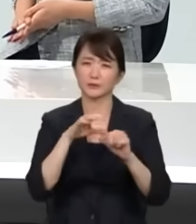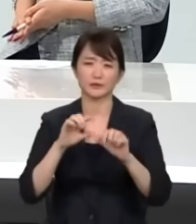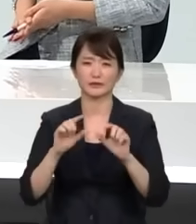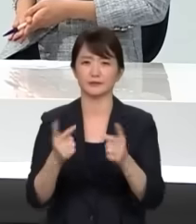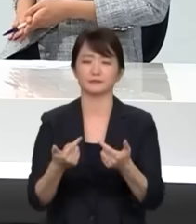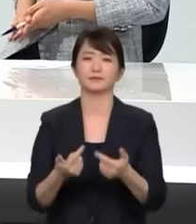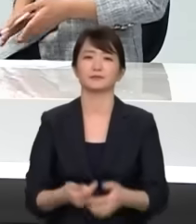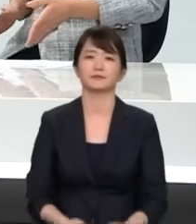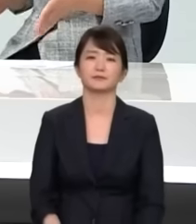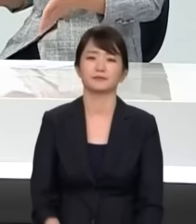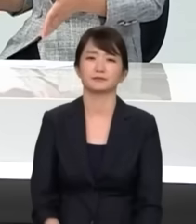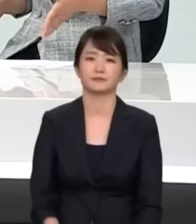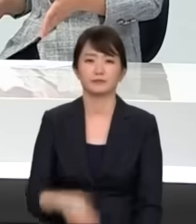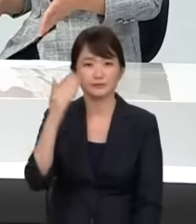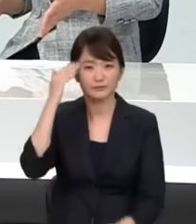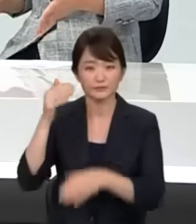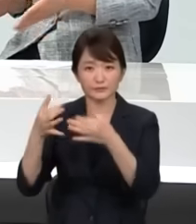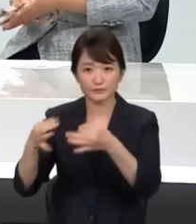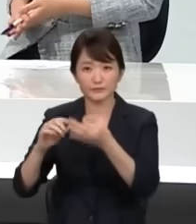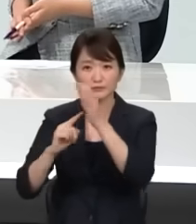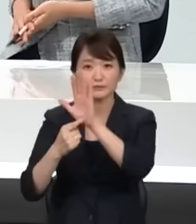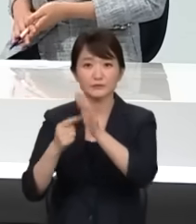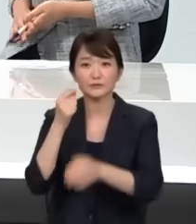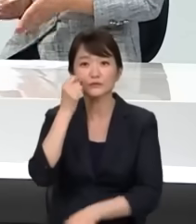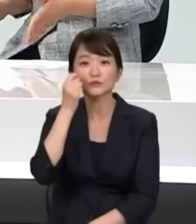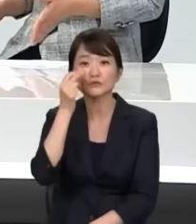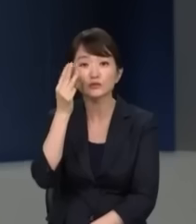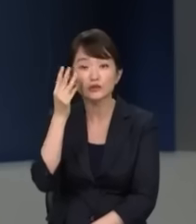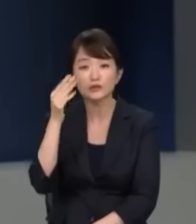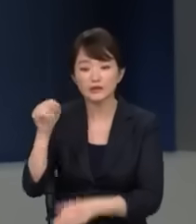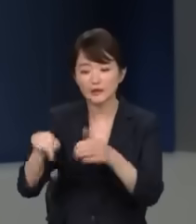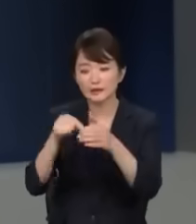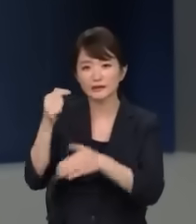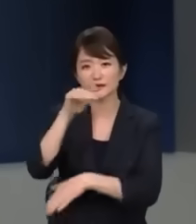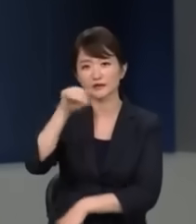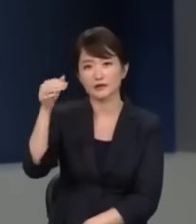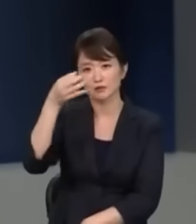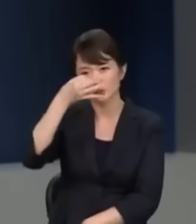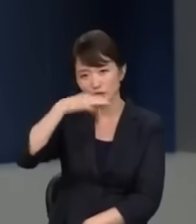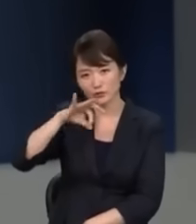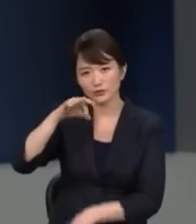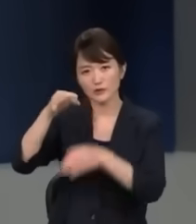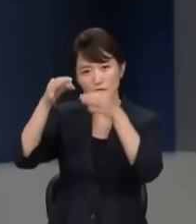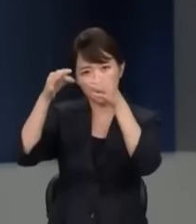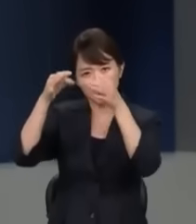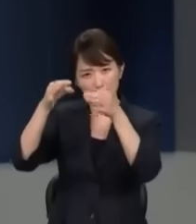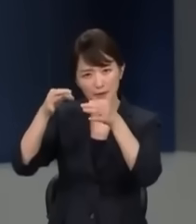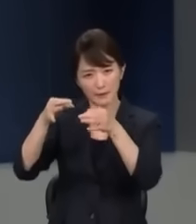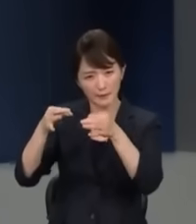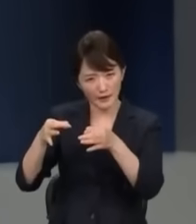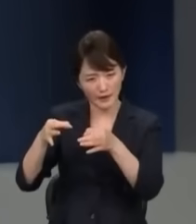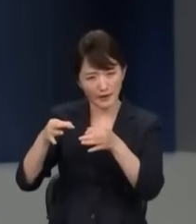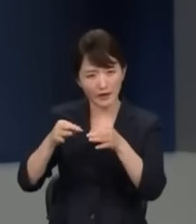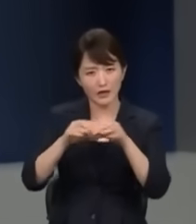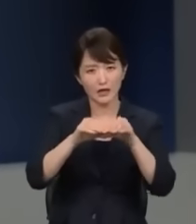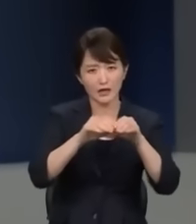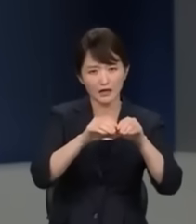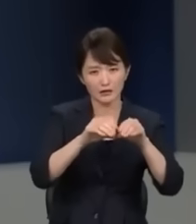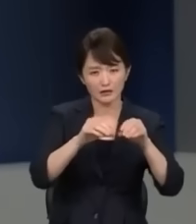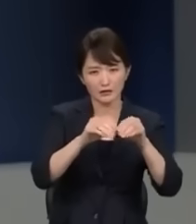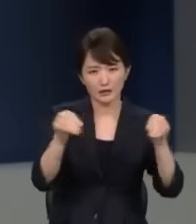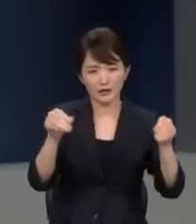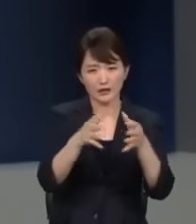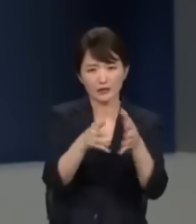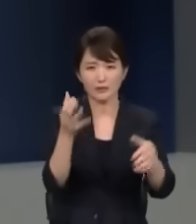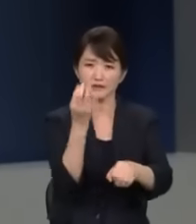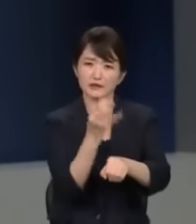말하기도 했습니다. 네. 다만 한국은행이 두세 달 안에 기준금리를 내릴 가능성이 커져서 부동산 시장의 수요는 당분간